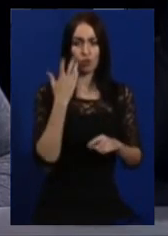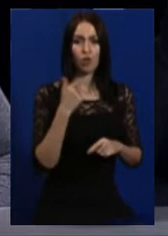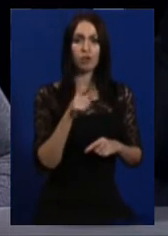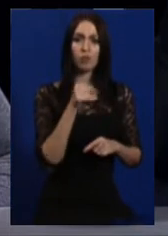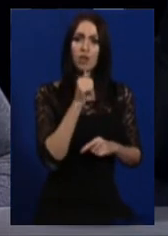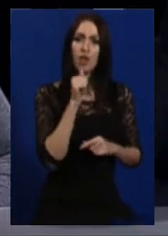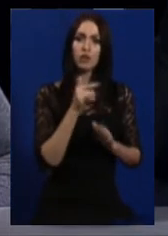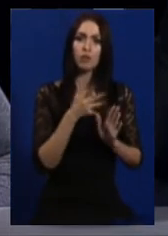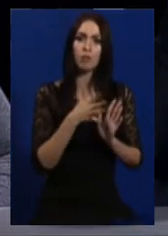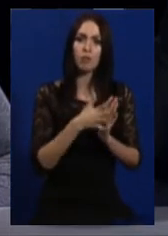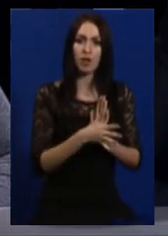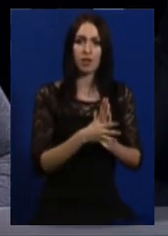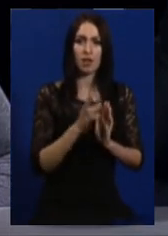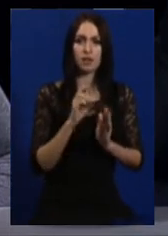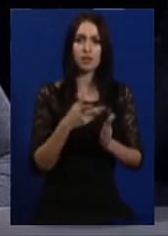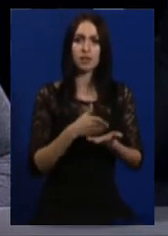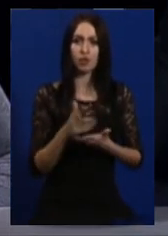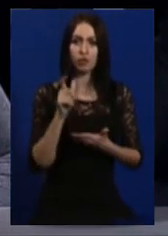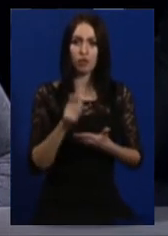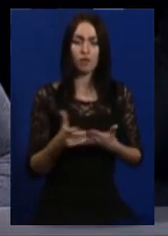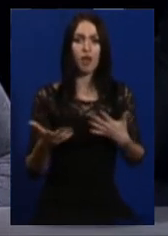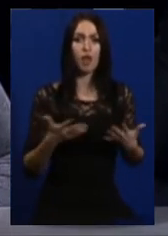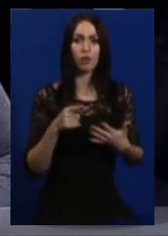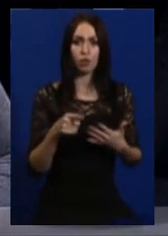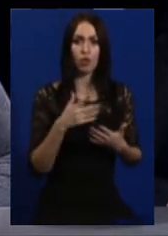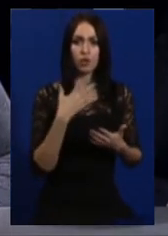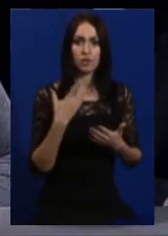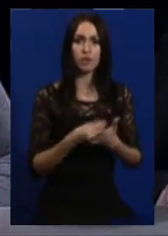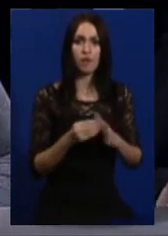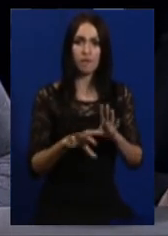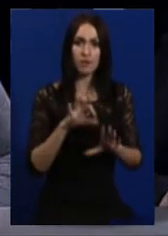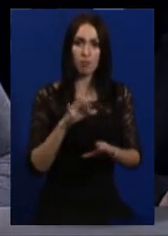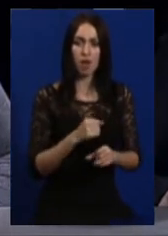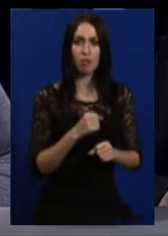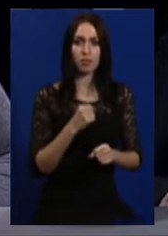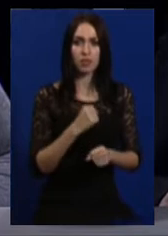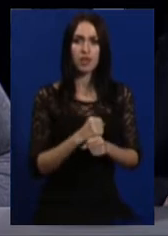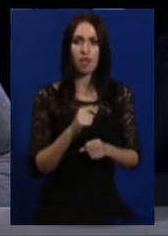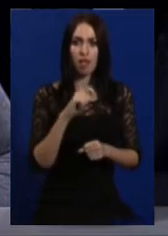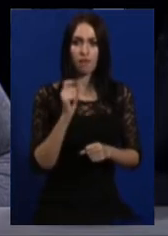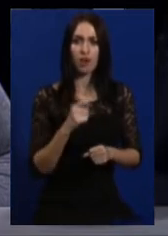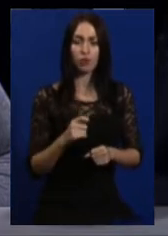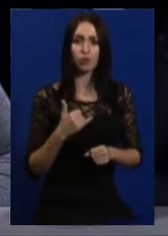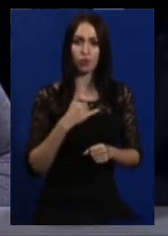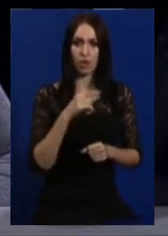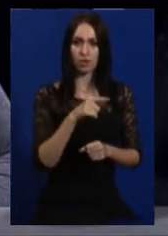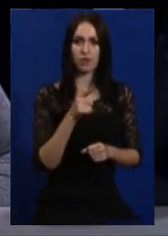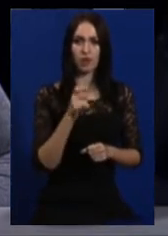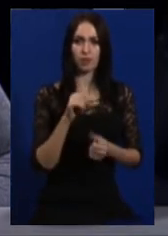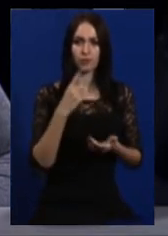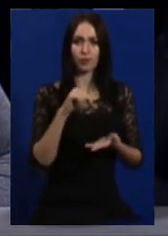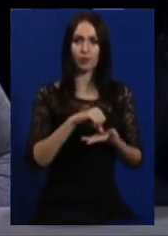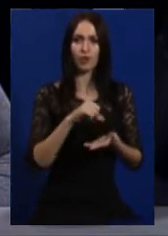понять мотив человека который свою выбор сделал войну и у нас там герой фильма